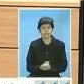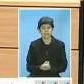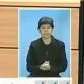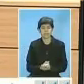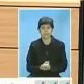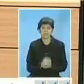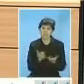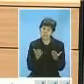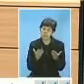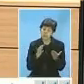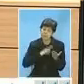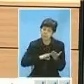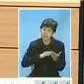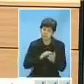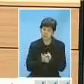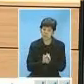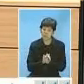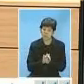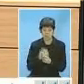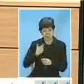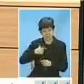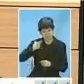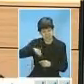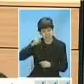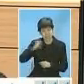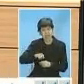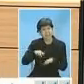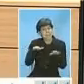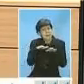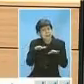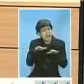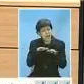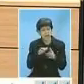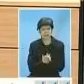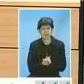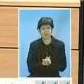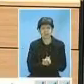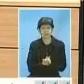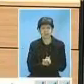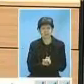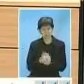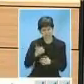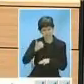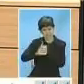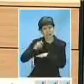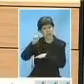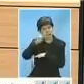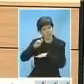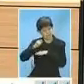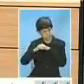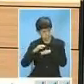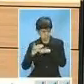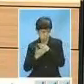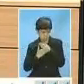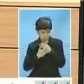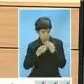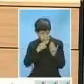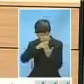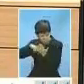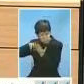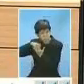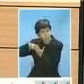ท่านแปลกไหมครับคดีแค่ศาลแขวงนะครับเรื่องเล็กๆครับแต่อธิบดีเรียกสำนวนไป